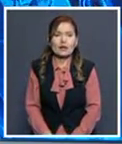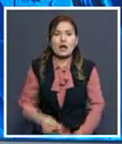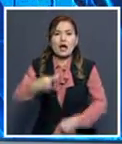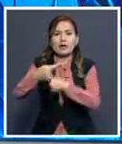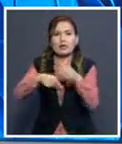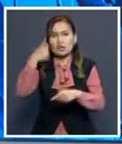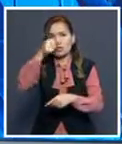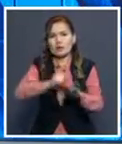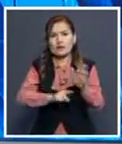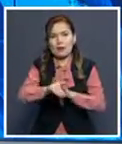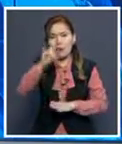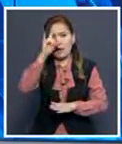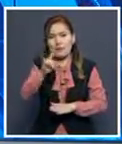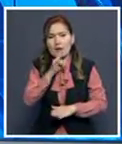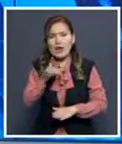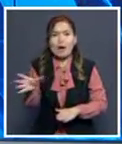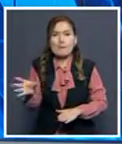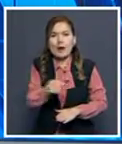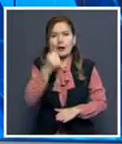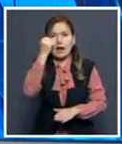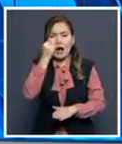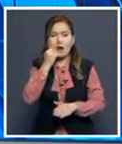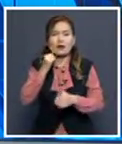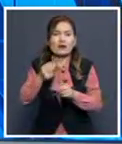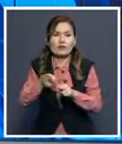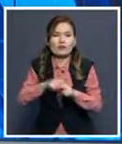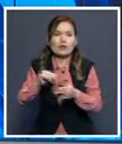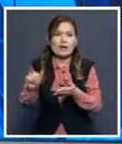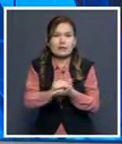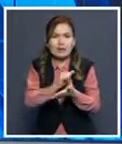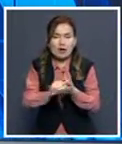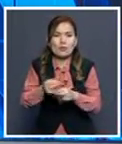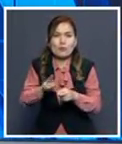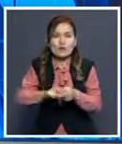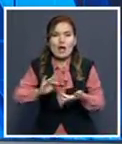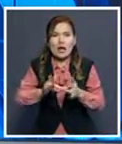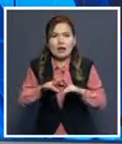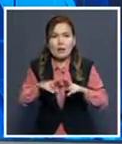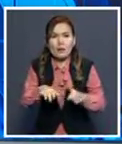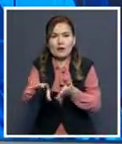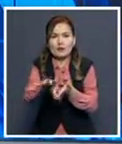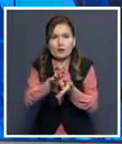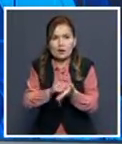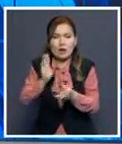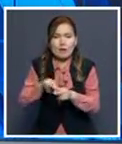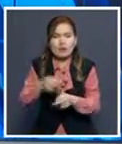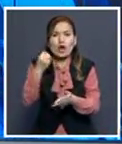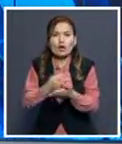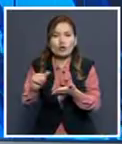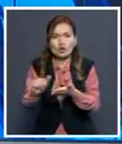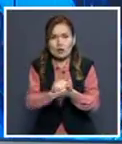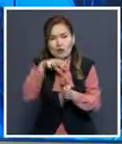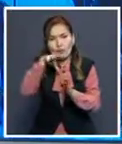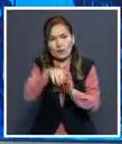Келер жылдан бастап еліміздегі барлық архив цифрлық жүйемен жұмыс істейді. Ол үшін бірыңғай электрондық портал ашылып, құнды құжаттар